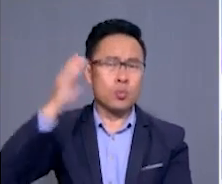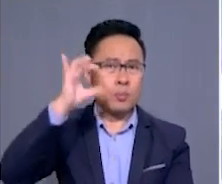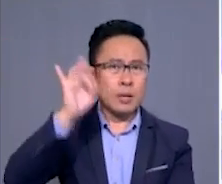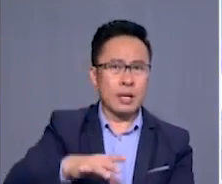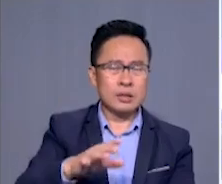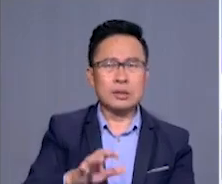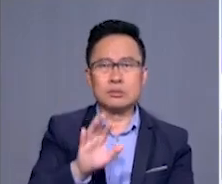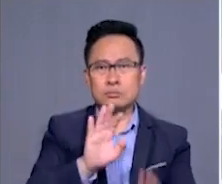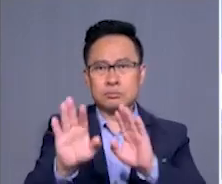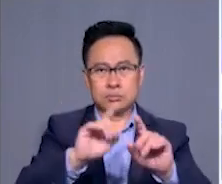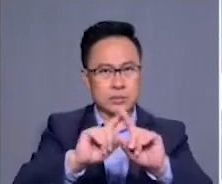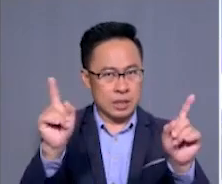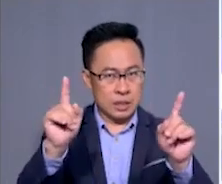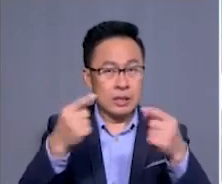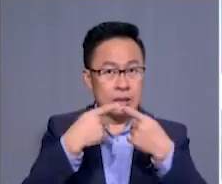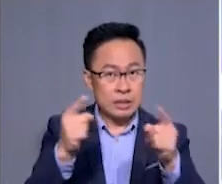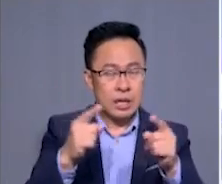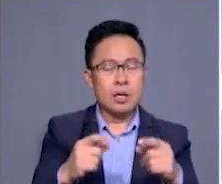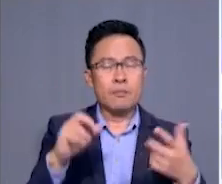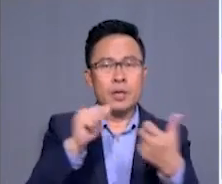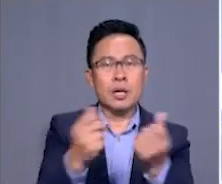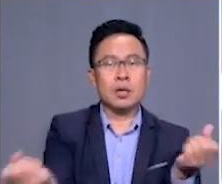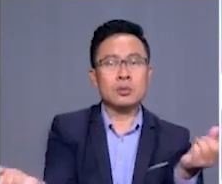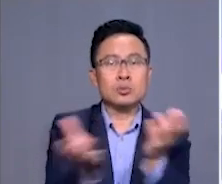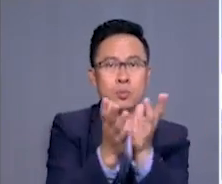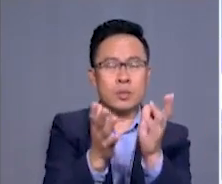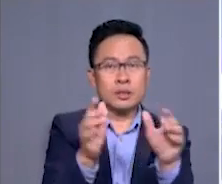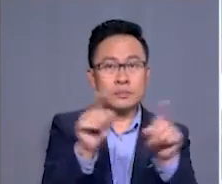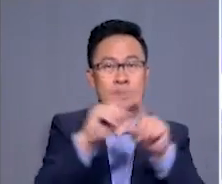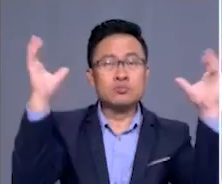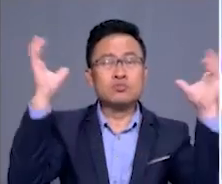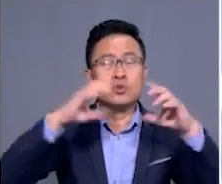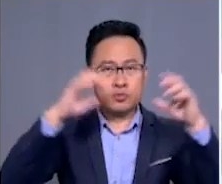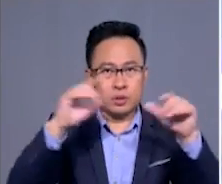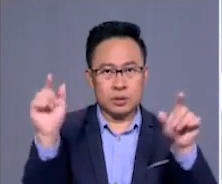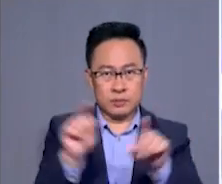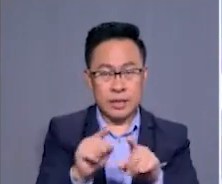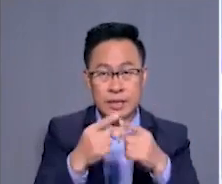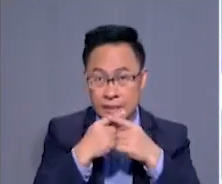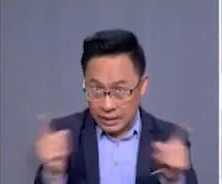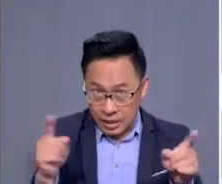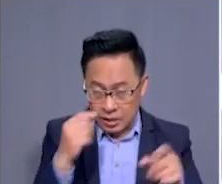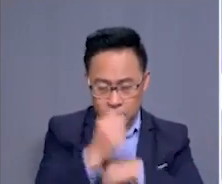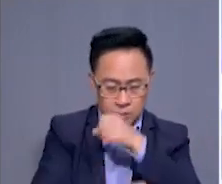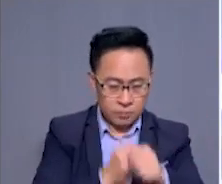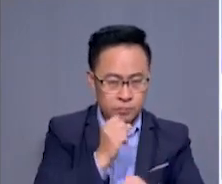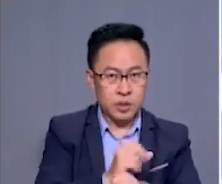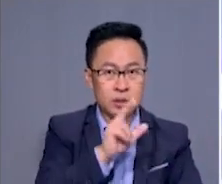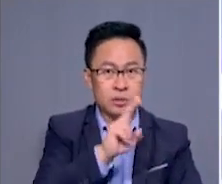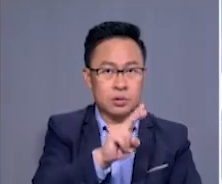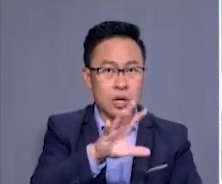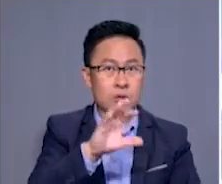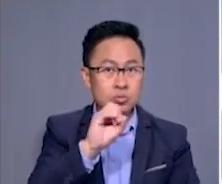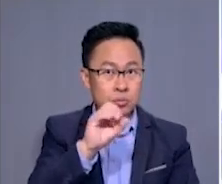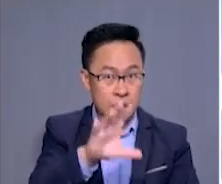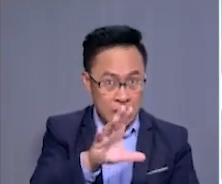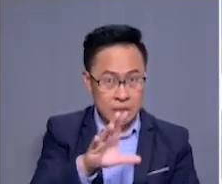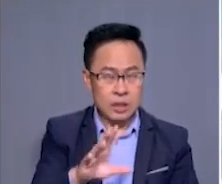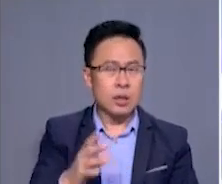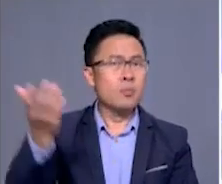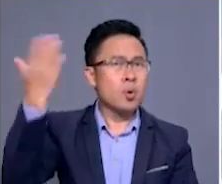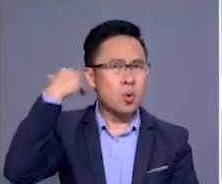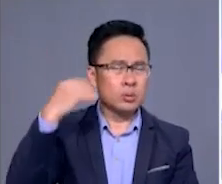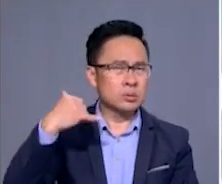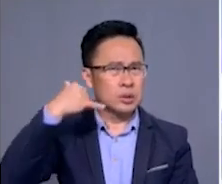ด้วยนะคะแต่ที่ทำให้เราสบายใจขึ้นมาหน่อยนึงคือว่าในยุคปี05กับปีนี้เนี่ยนวัตกรรมหรือว่าการสื่อสารเนี่ยมันยังไม่เท่ากับต